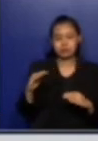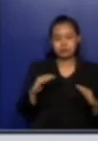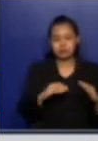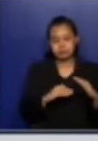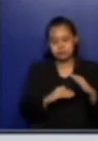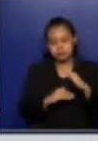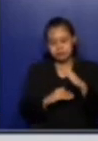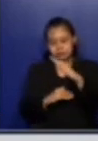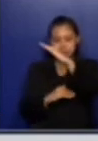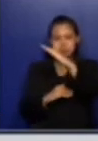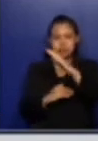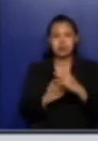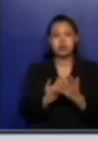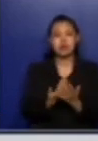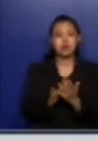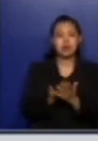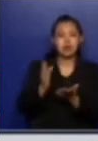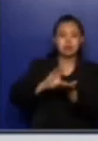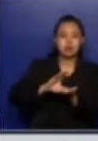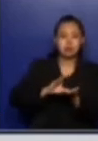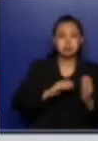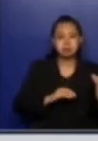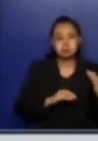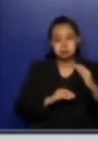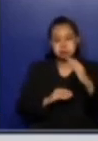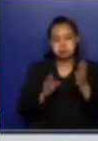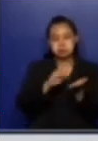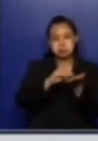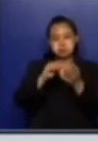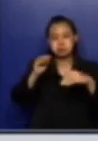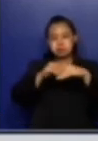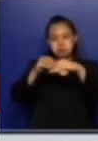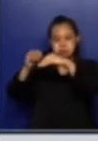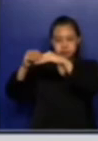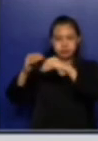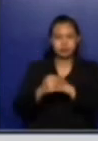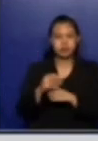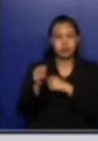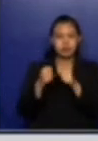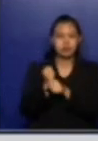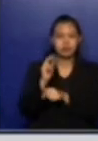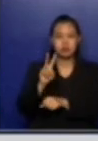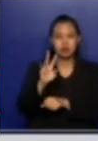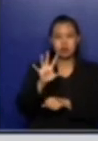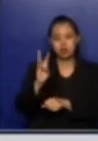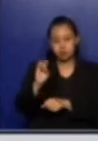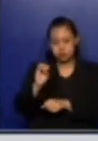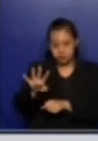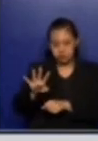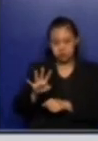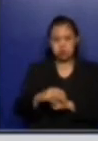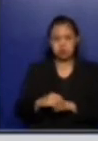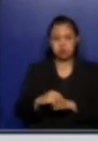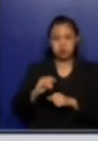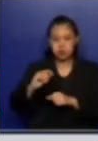มันเพิ่มขึ้นแต่ละปีแต่ท่านสังเกตเห็นไหมครับว่าปี64นะครับงบประมาณนี้